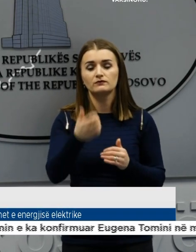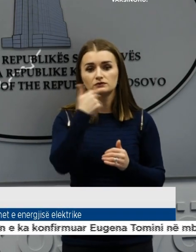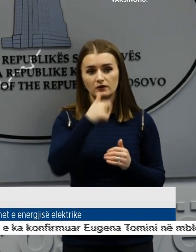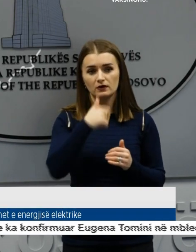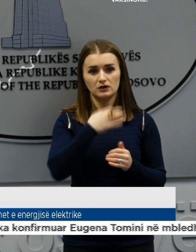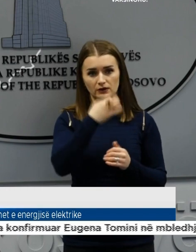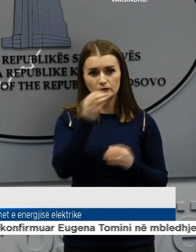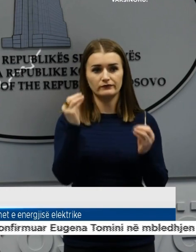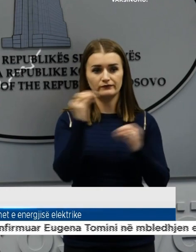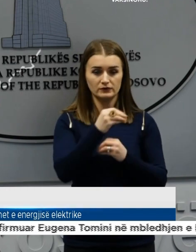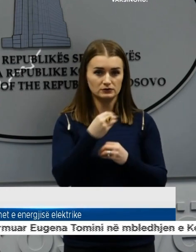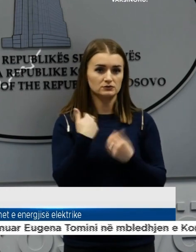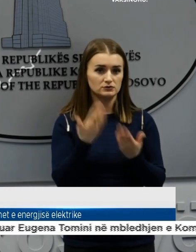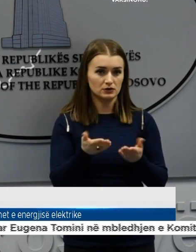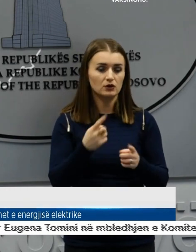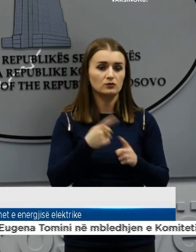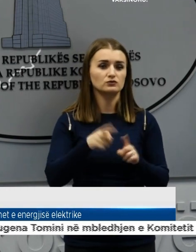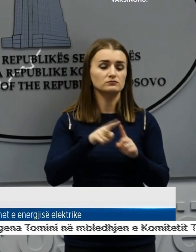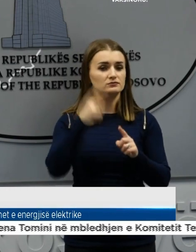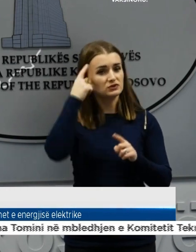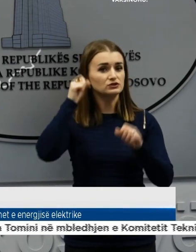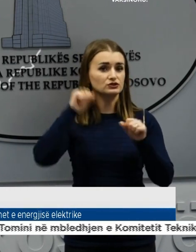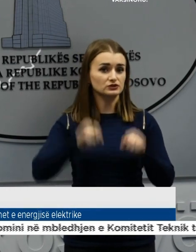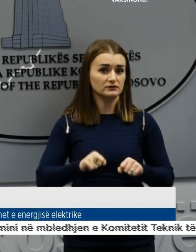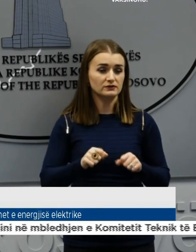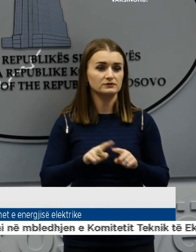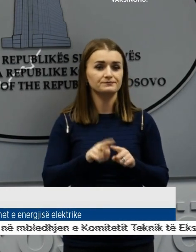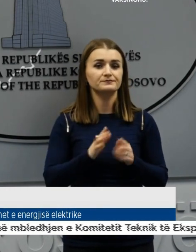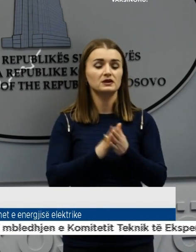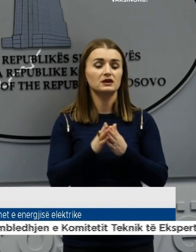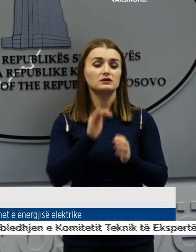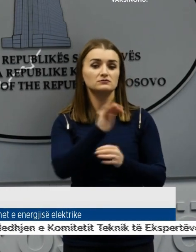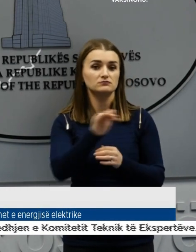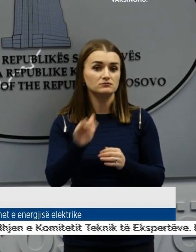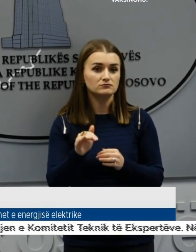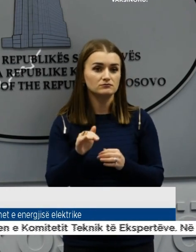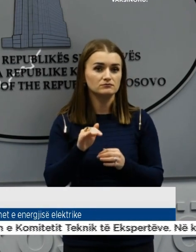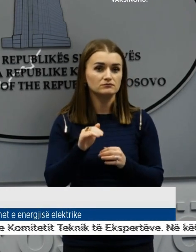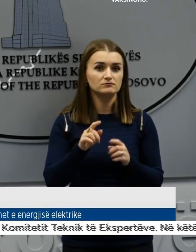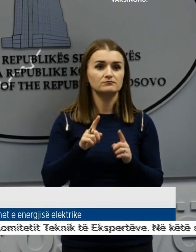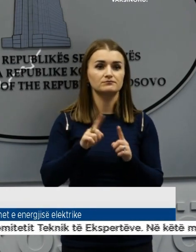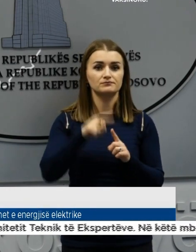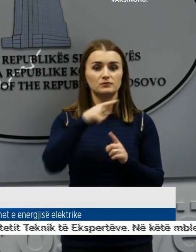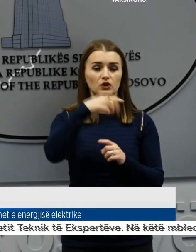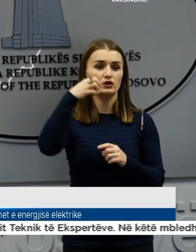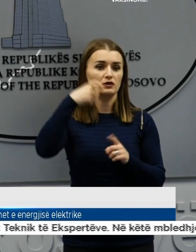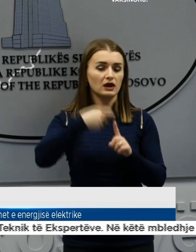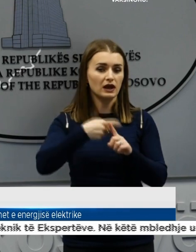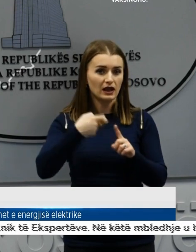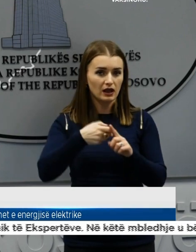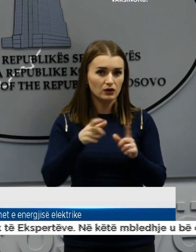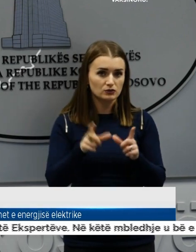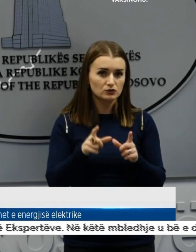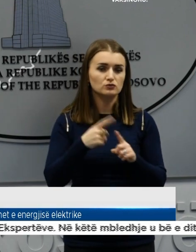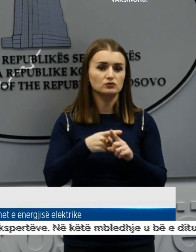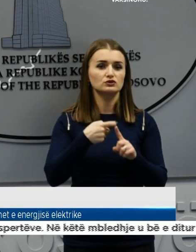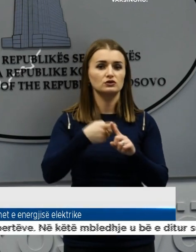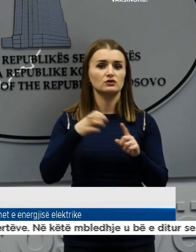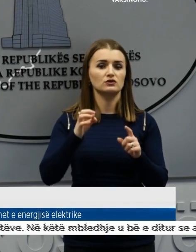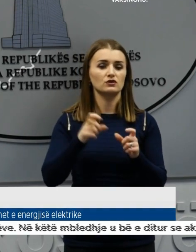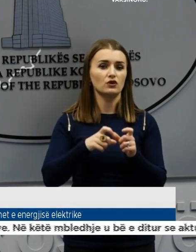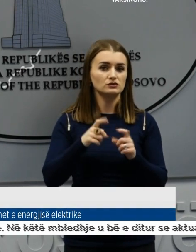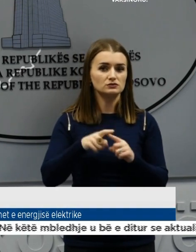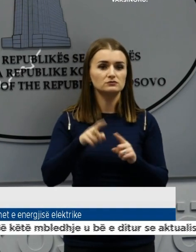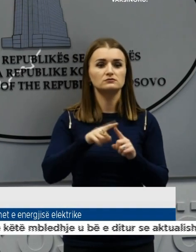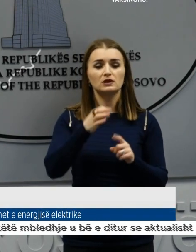si qeveri, kemi kërkuar nga operatorët që t'ju mbajnë të informuar juve konsumatorve dhe t'u njoftojnë sa më herët që